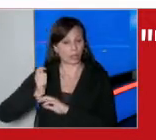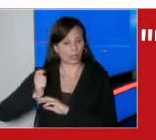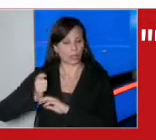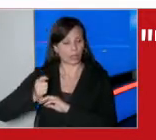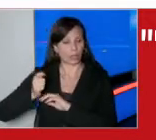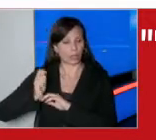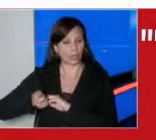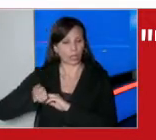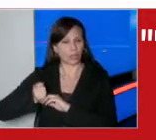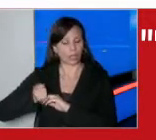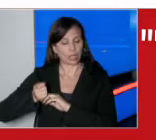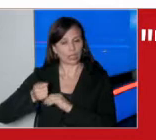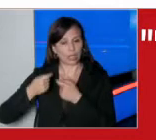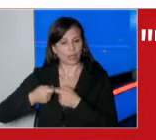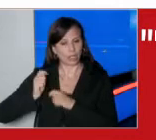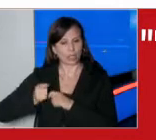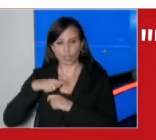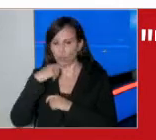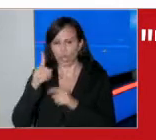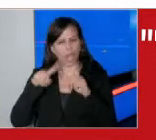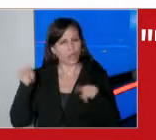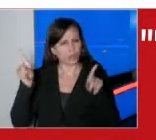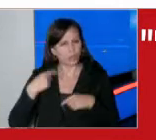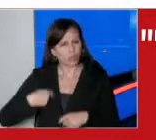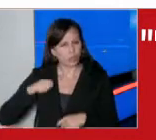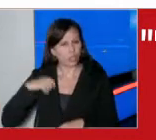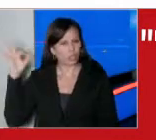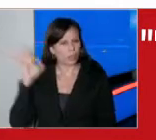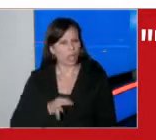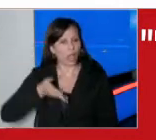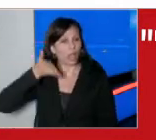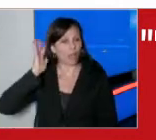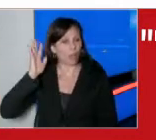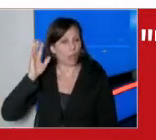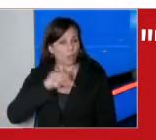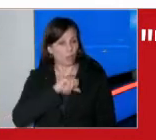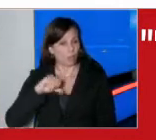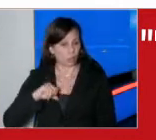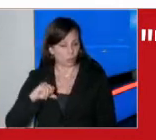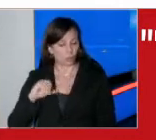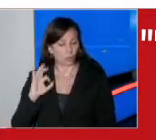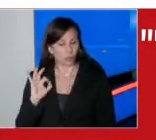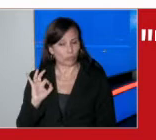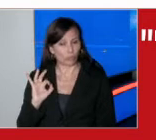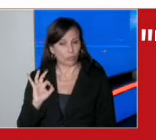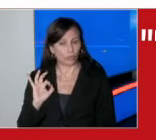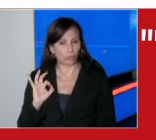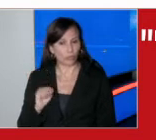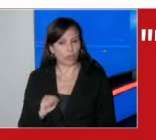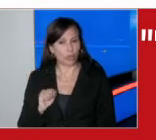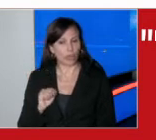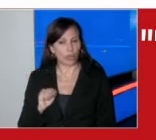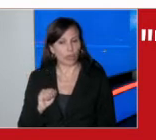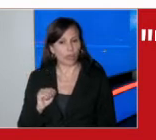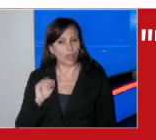אמר שאסור להשתמש באיכוני השבק, שזו פגיעה חמורה בפרטיות, אבל רוצה לומר, ניצן הורוביץ, יכול